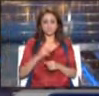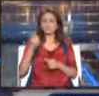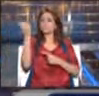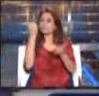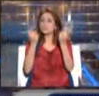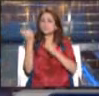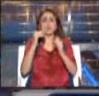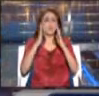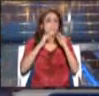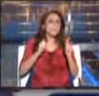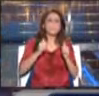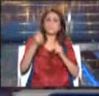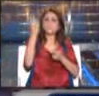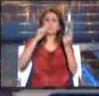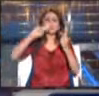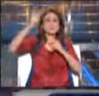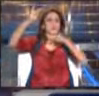بكل طوائفهم.